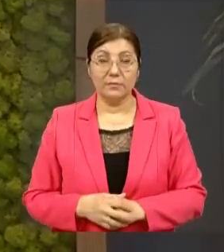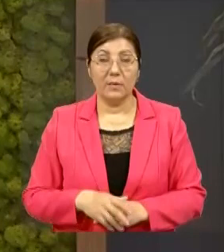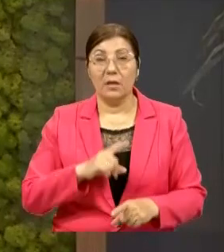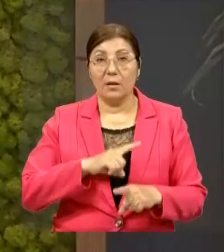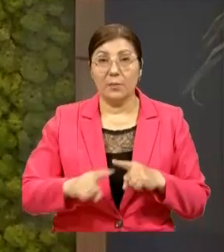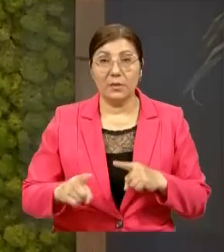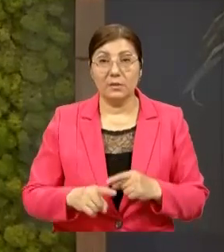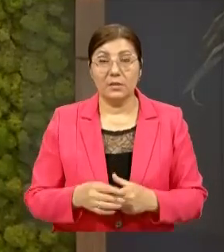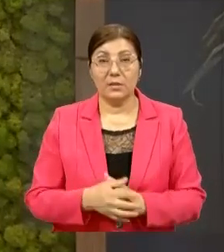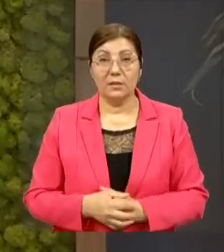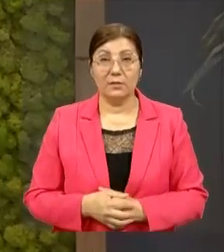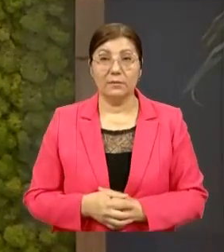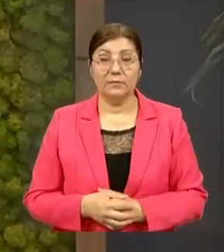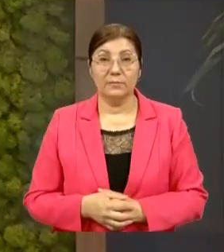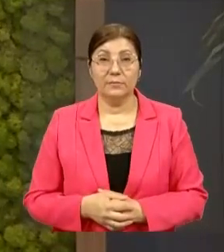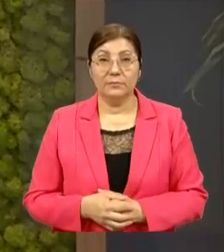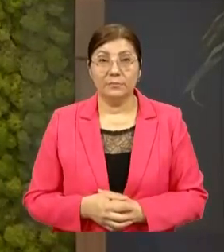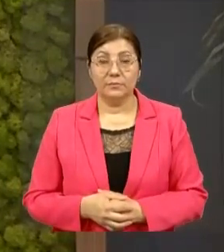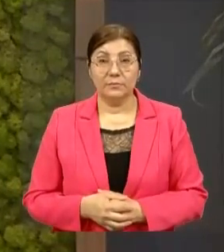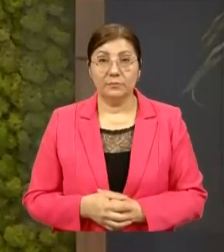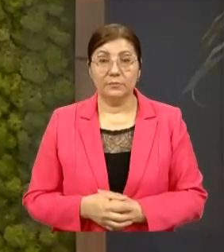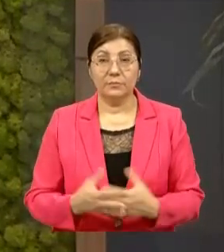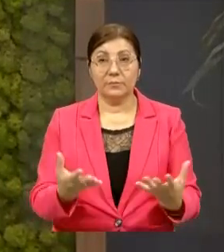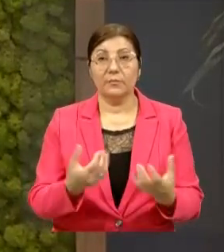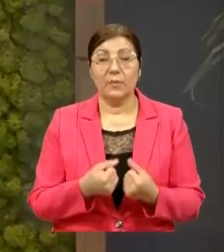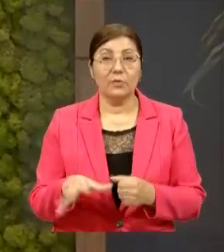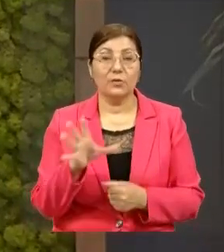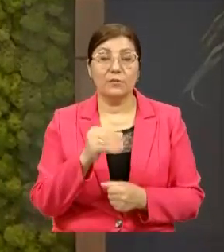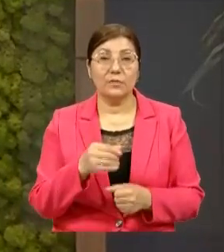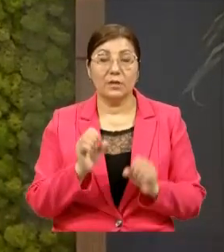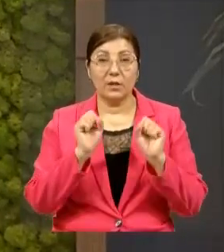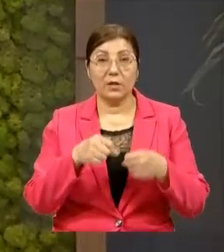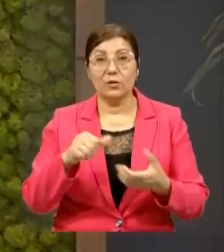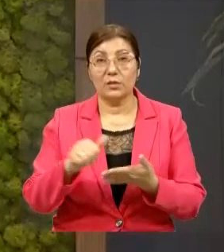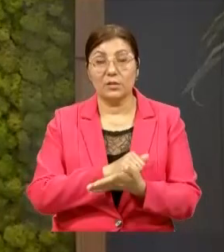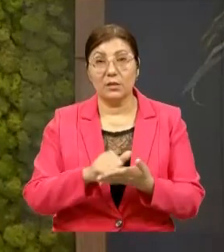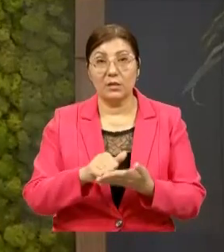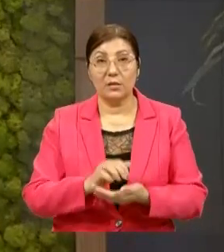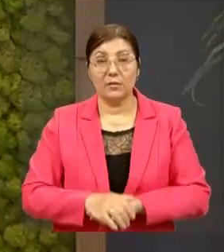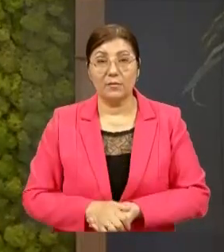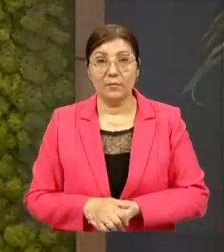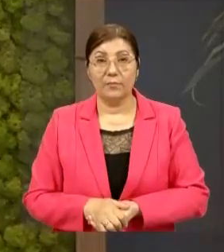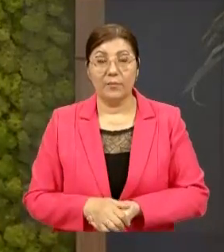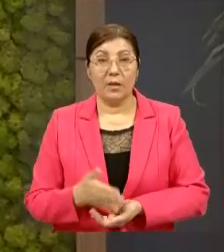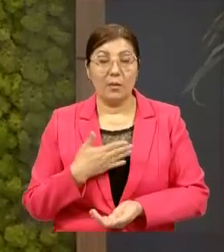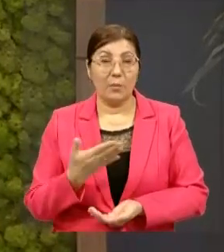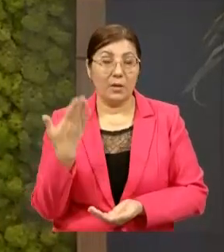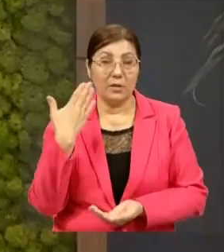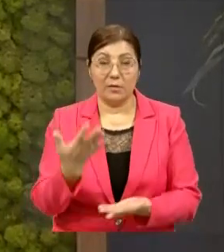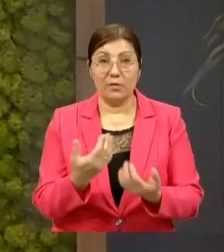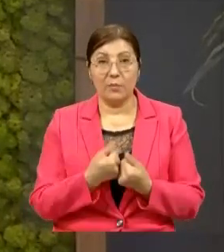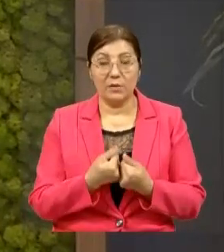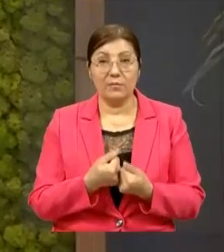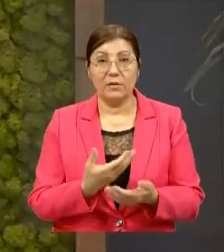быстрое и получение всех разрешительных документов вот допустим мы недавно получили в